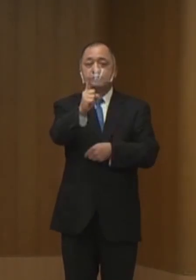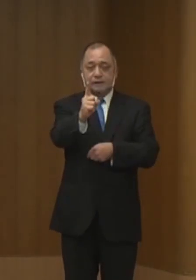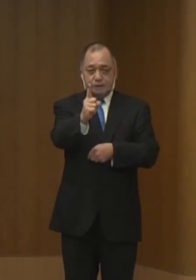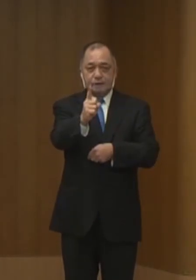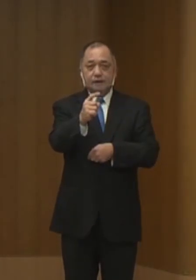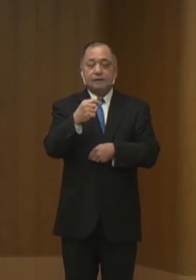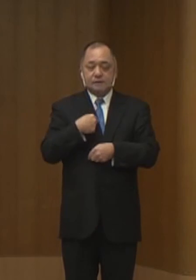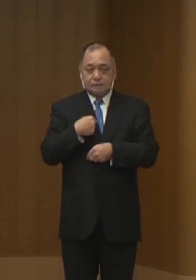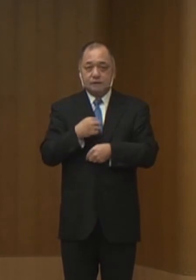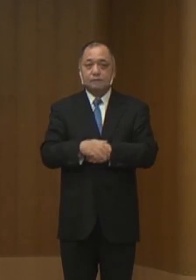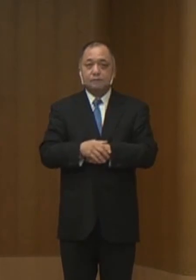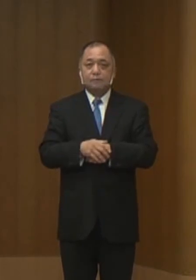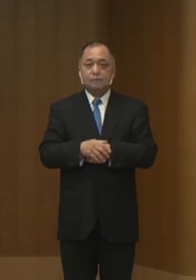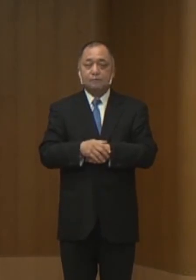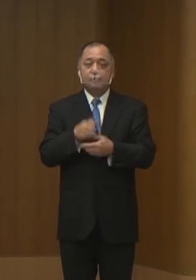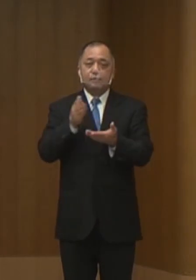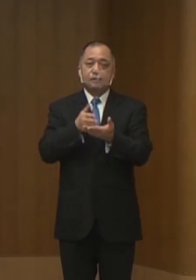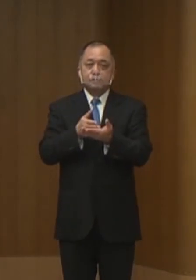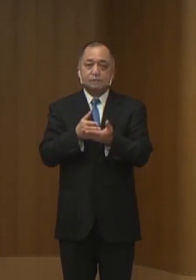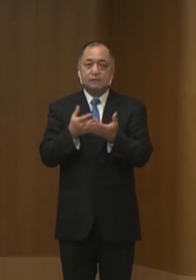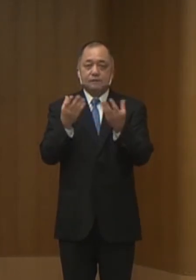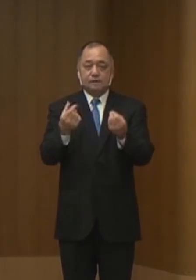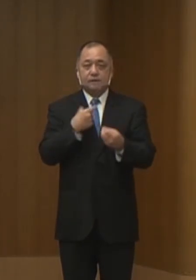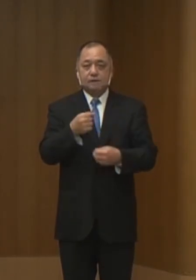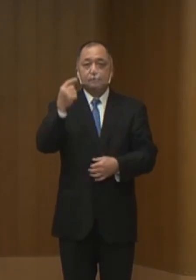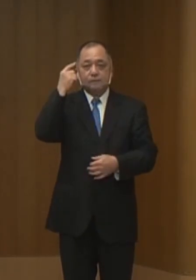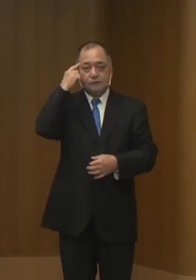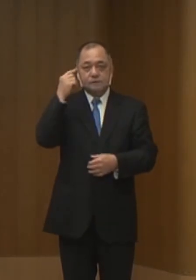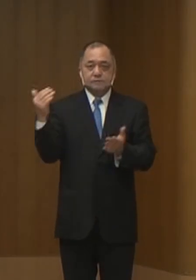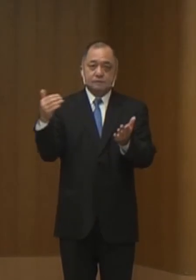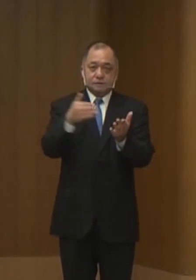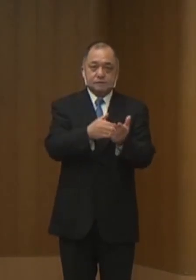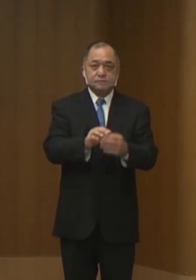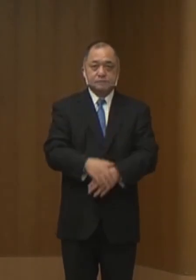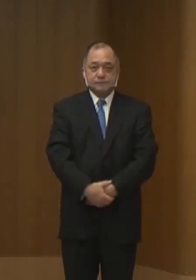の、話題をさせていただきたいと思います。以上です。